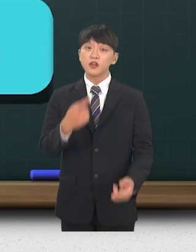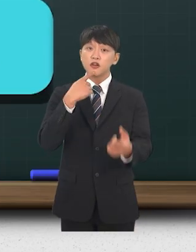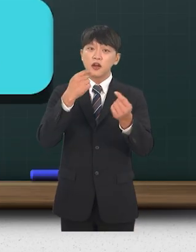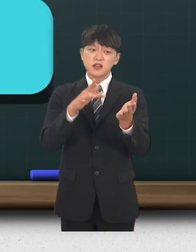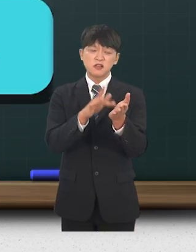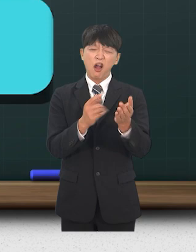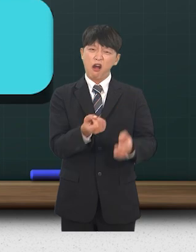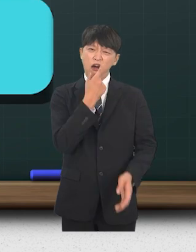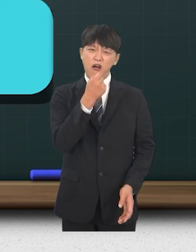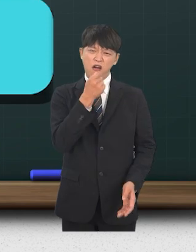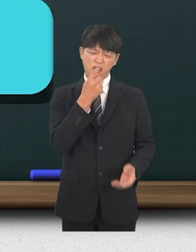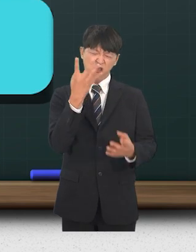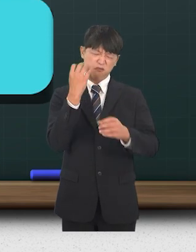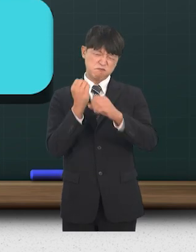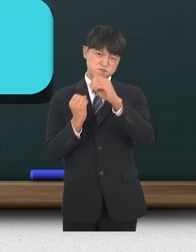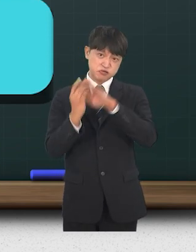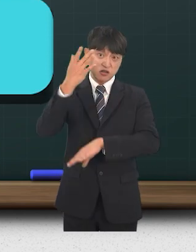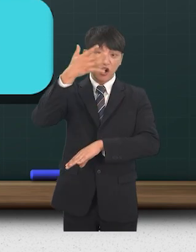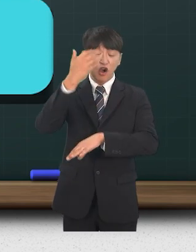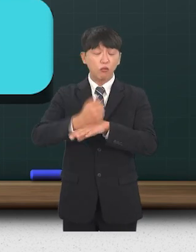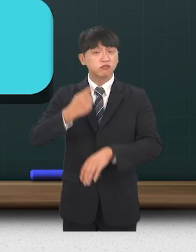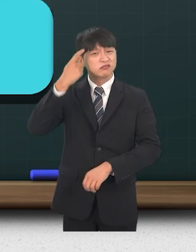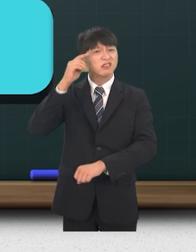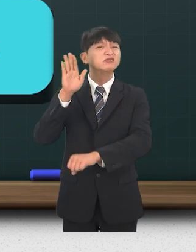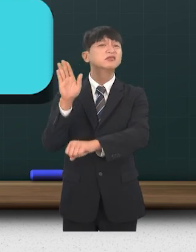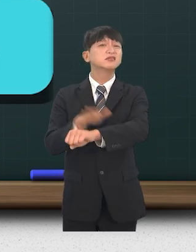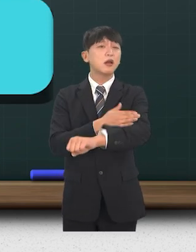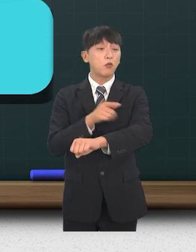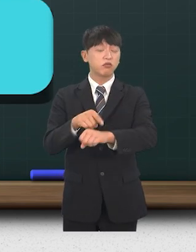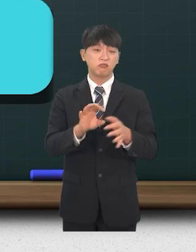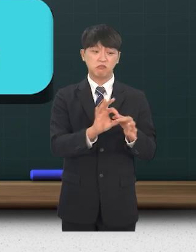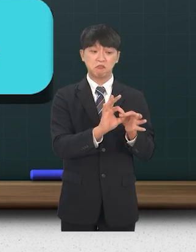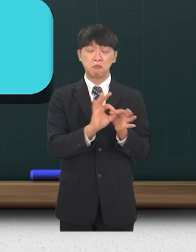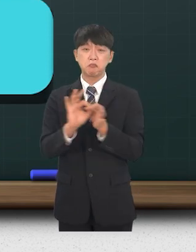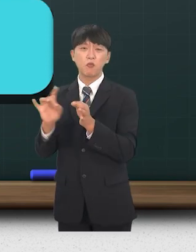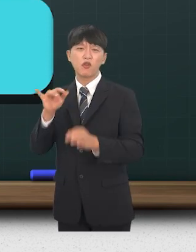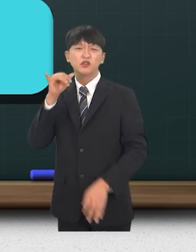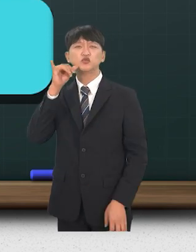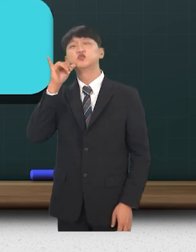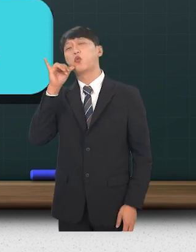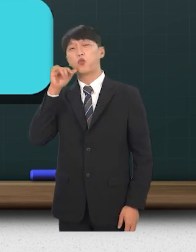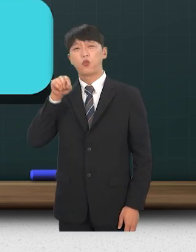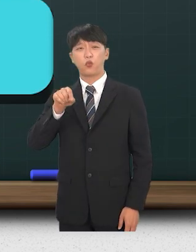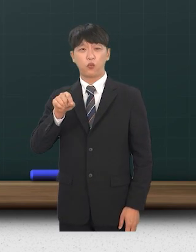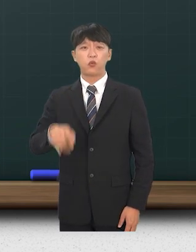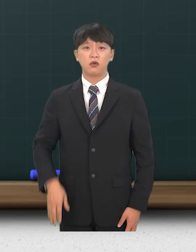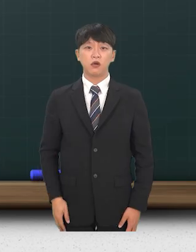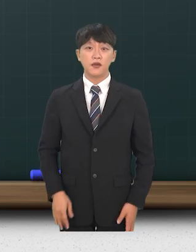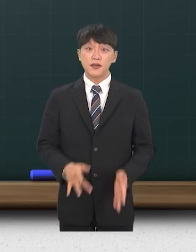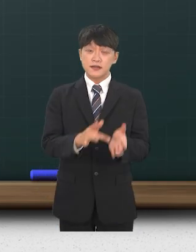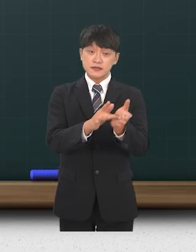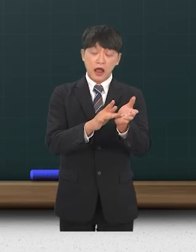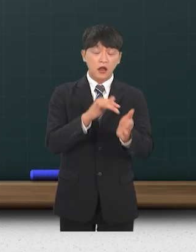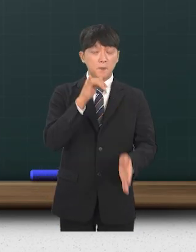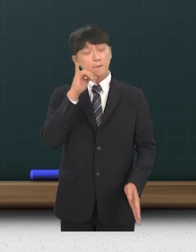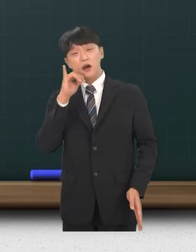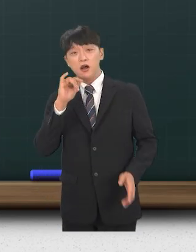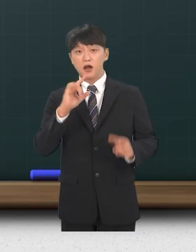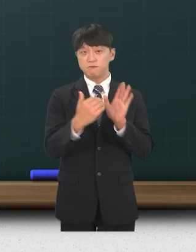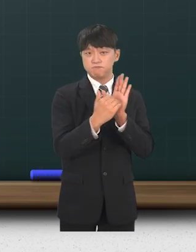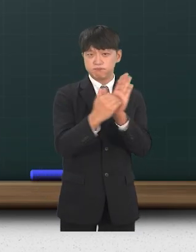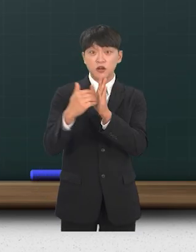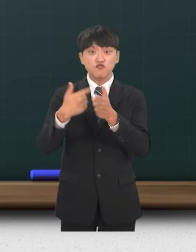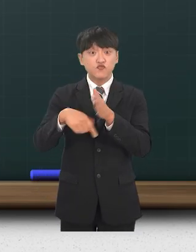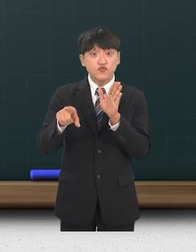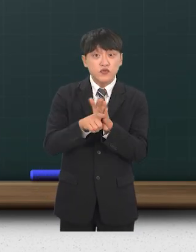이와 같은 약물 오남용에 대한 잘못된 인식, 마약 중독으로 빠지는 가장 빠른 지름길입니다. 마약류 약물에 빠지지 않기